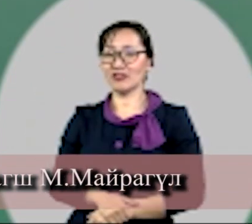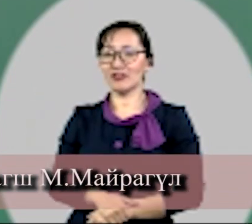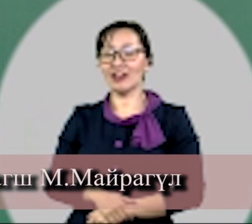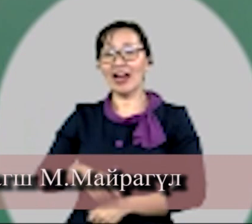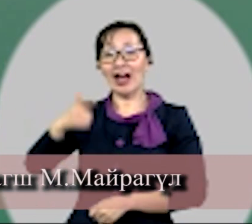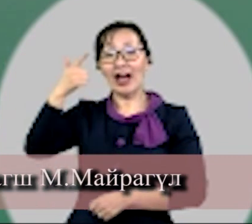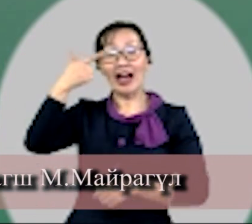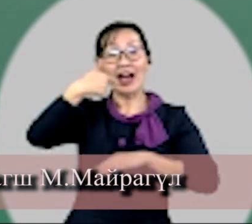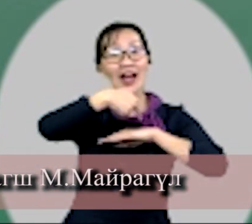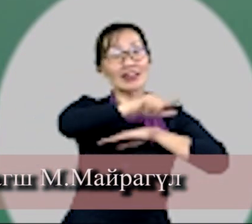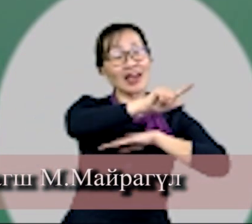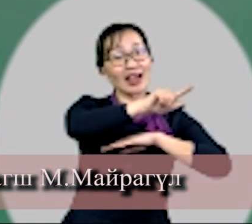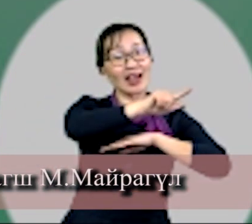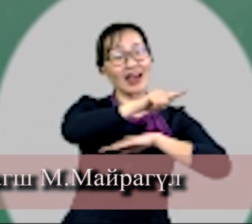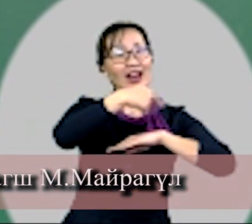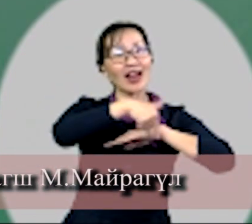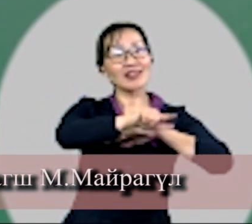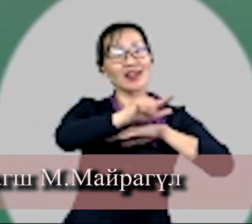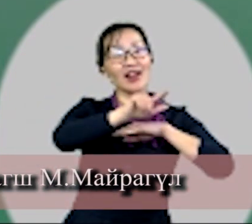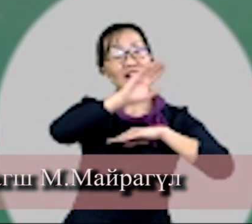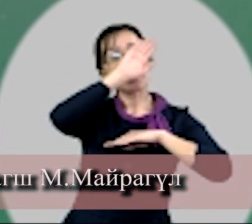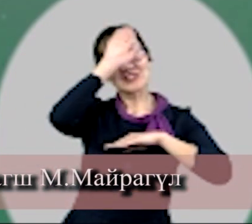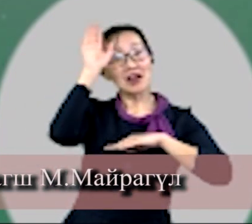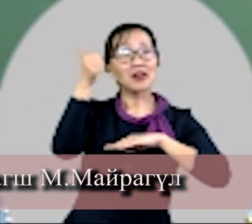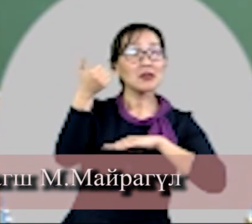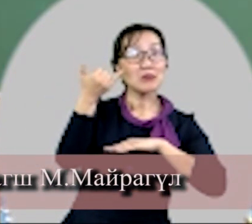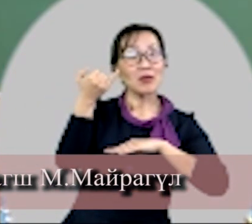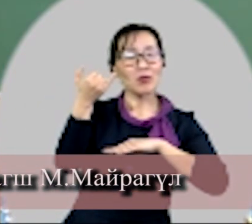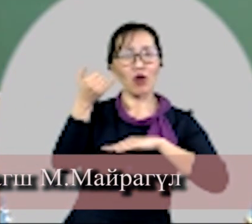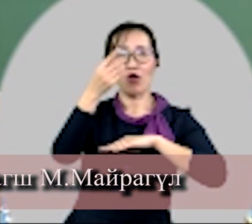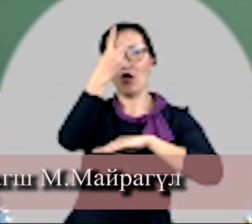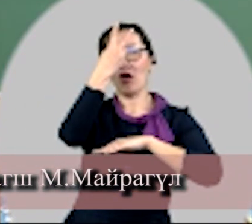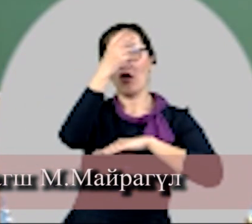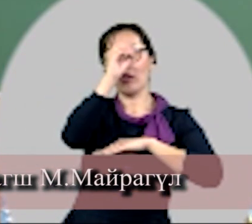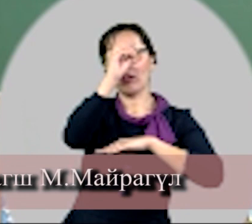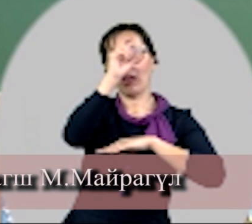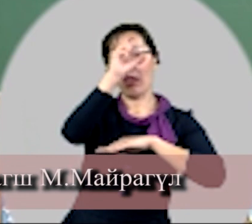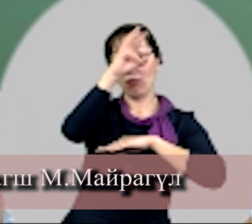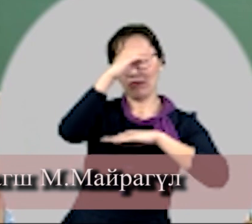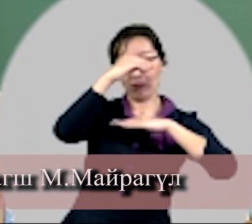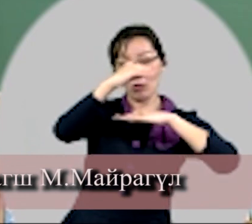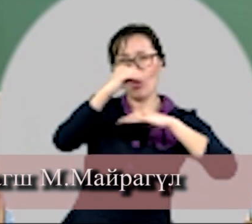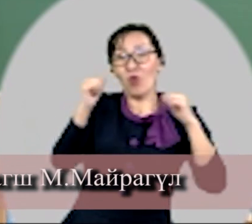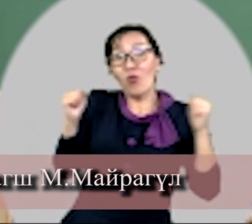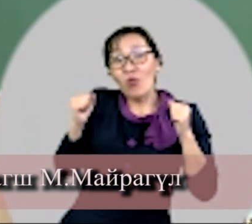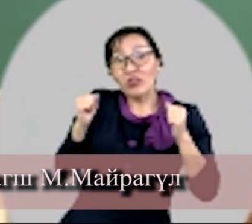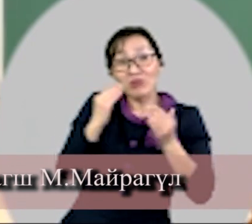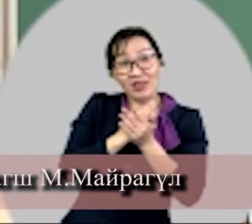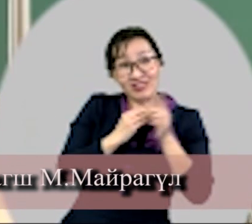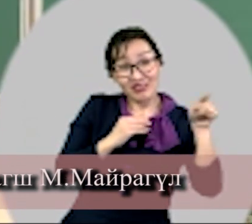сыртқа ауа температурасы 20 градус суықтықты көрсетіп тұр. Жай, балалар? Бізге бір сұрақ туындады.